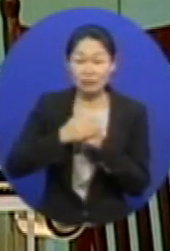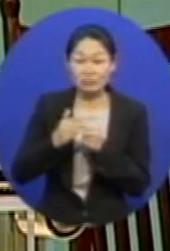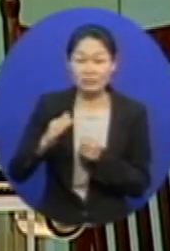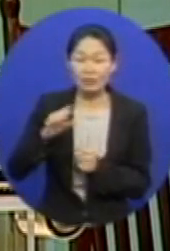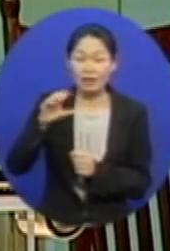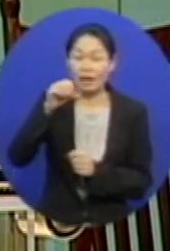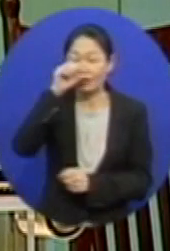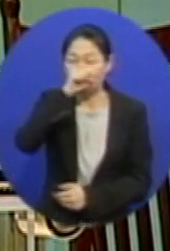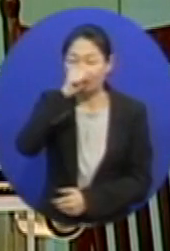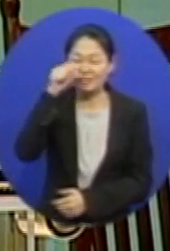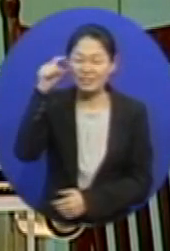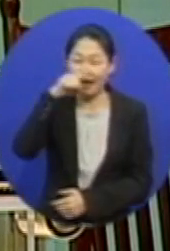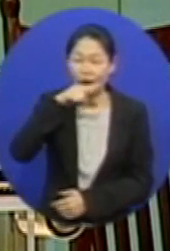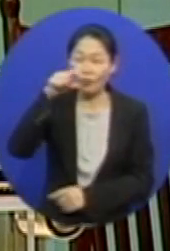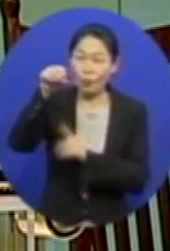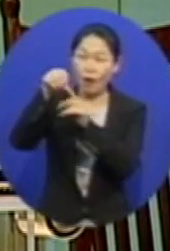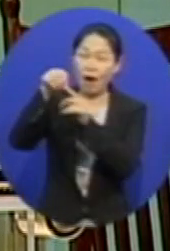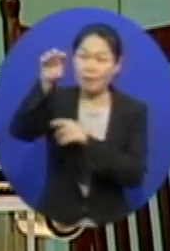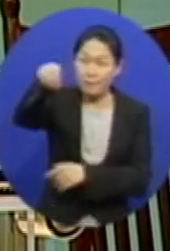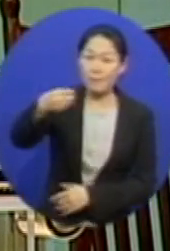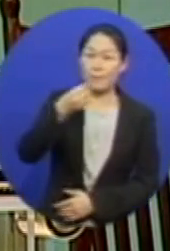따 먹게 되는 거에요